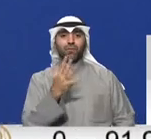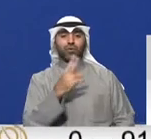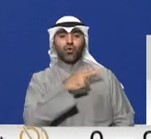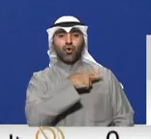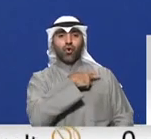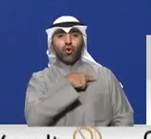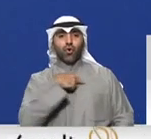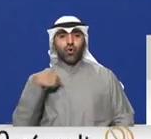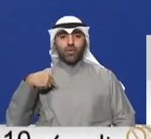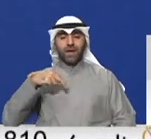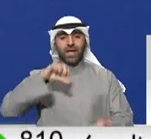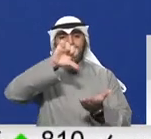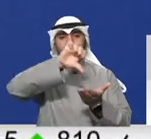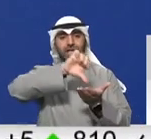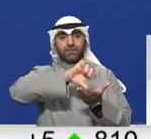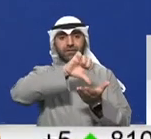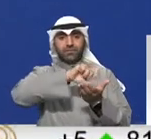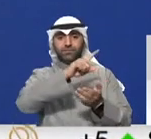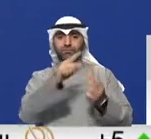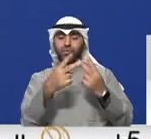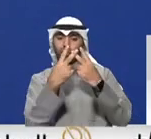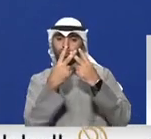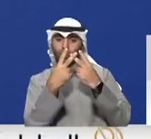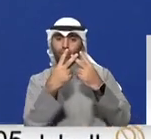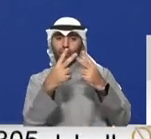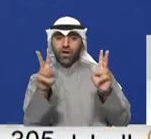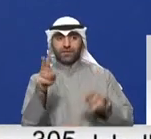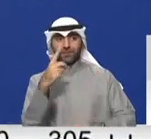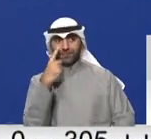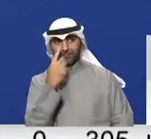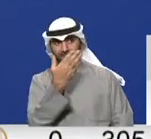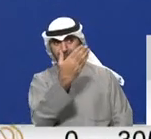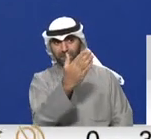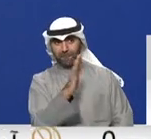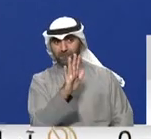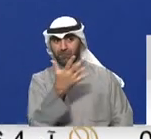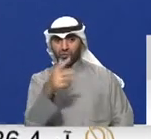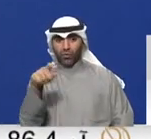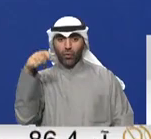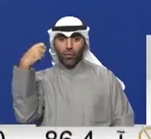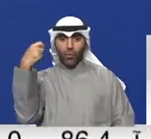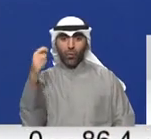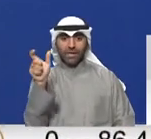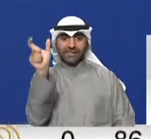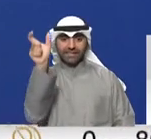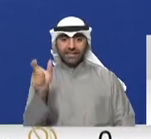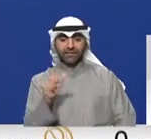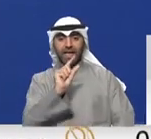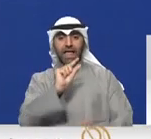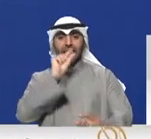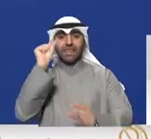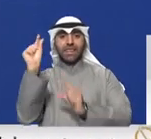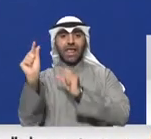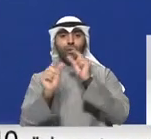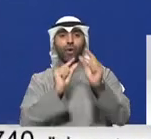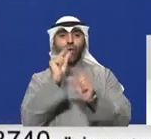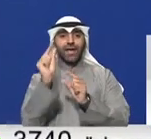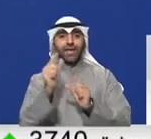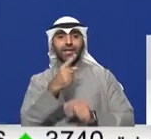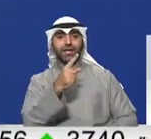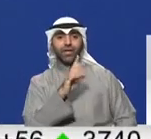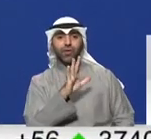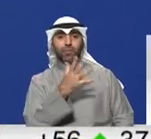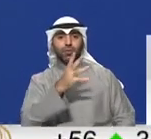هناك تسييس للملف، مشددا على التزام طهران بالدبلوماسية التي تعد السبيل الوحيد لحل